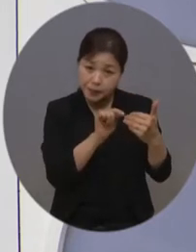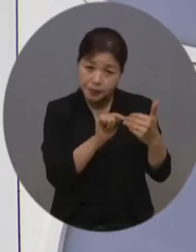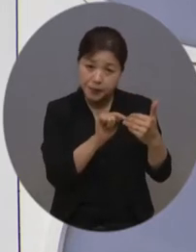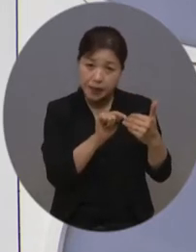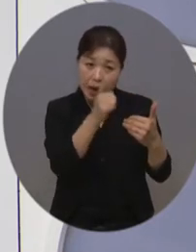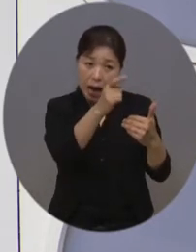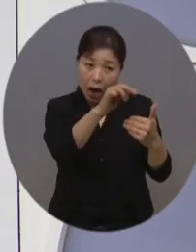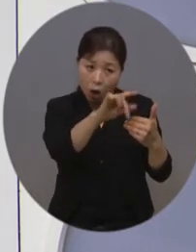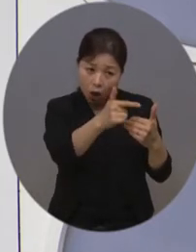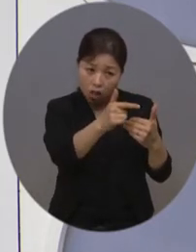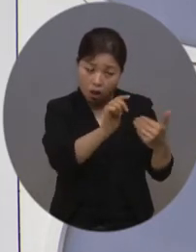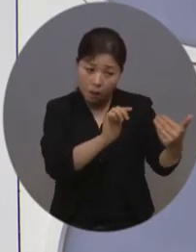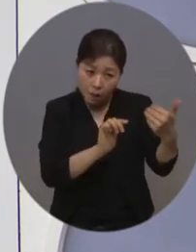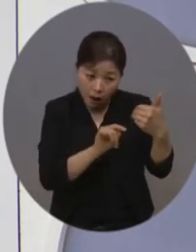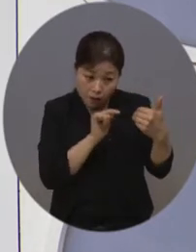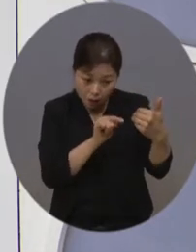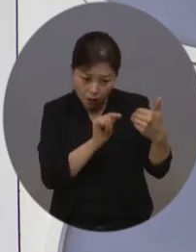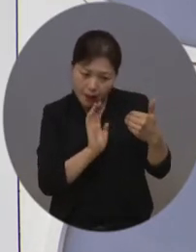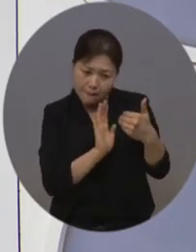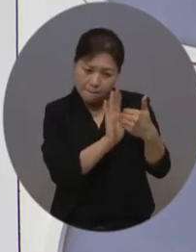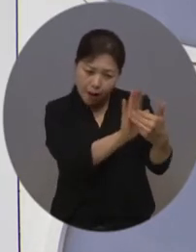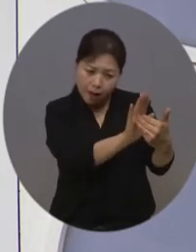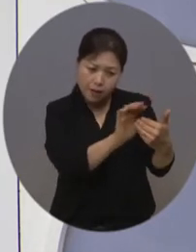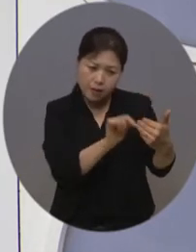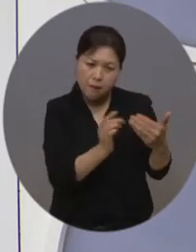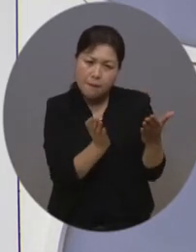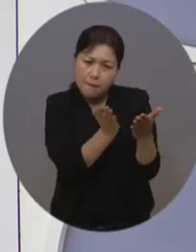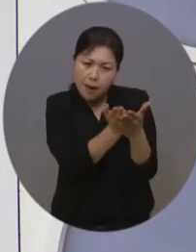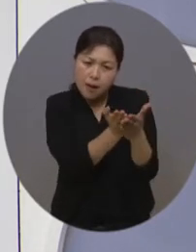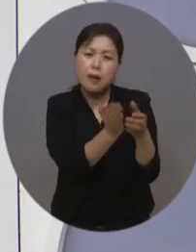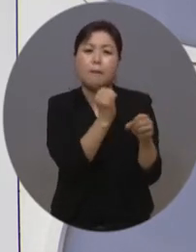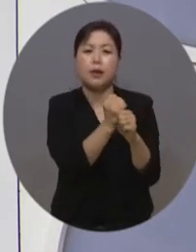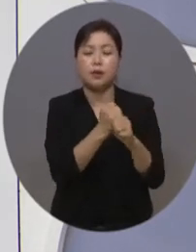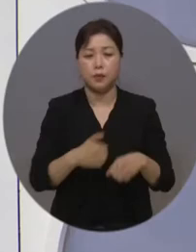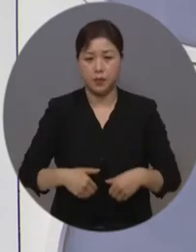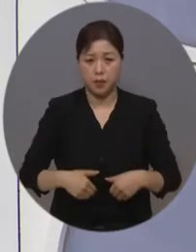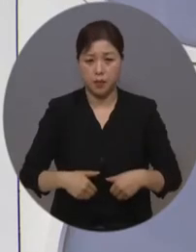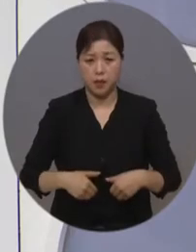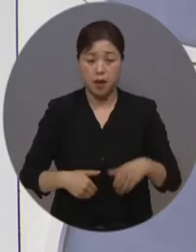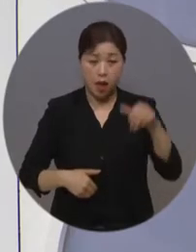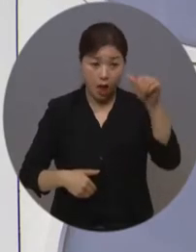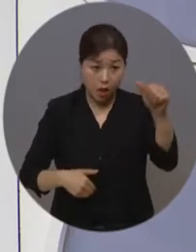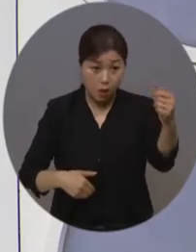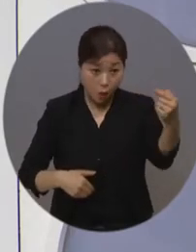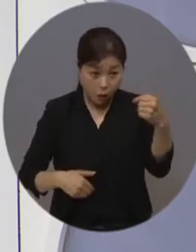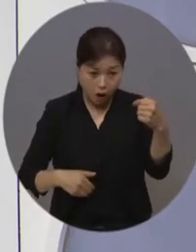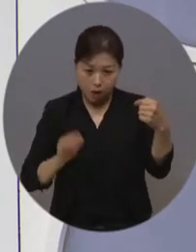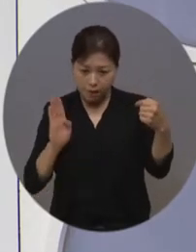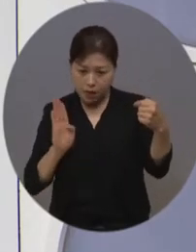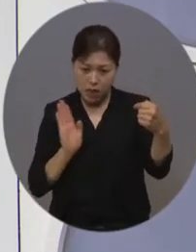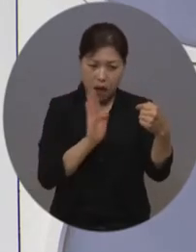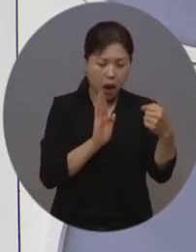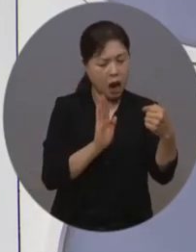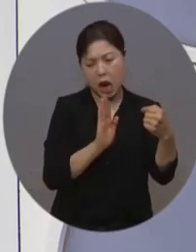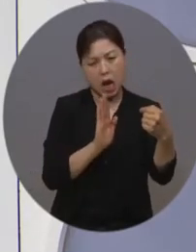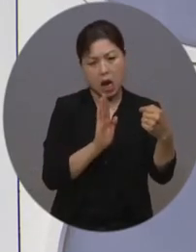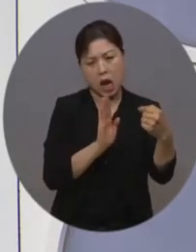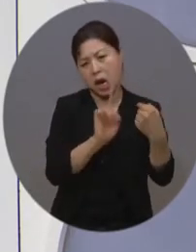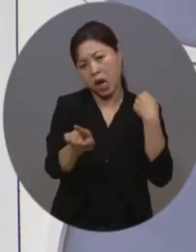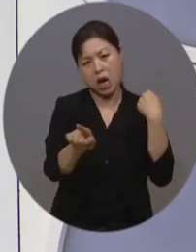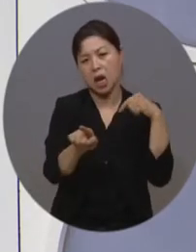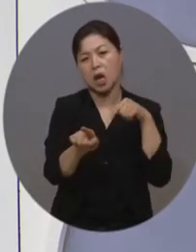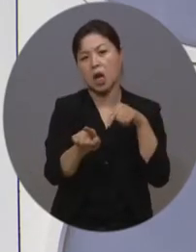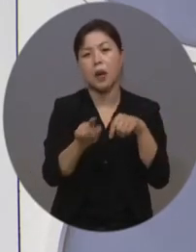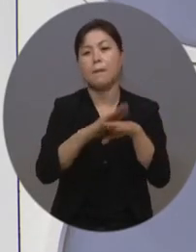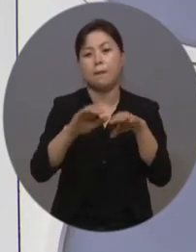항체를 만들어야지 이 A라는 항원에 B라는 항체를 만들어봐야 소용이 없습니다. 그러니까 이게 딱 맞는